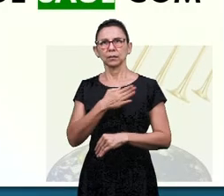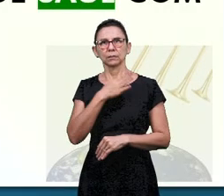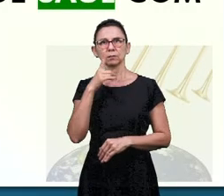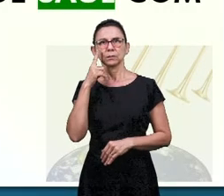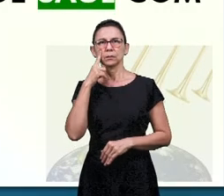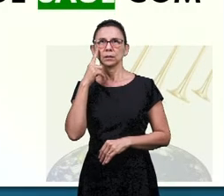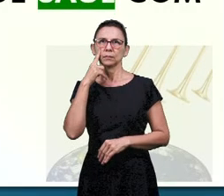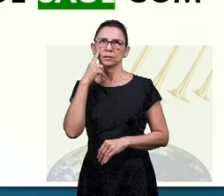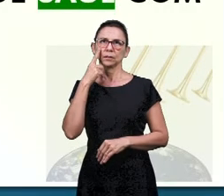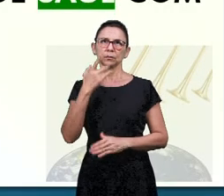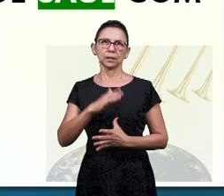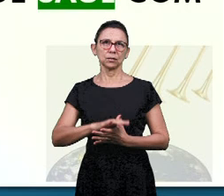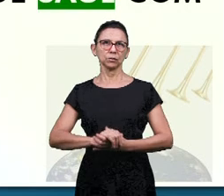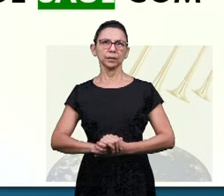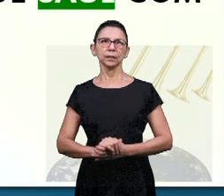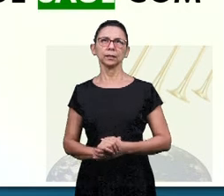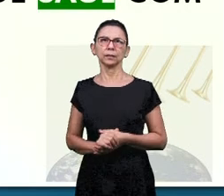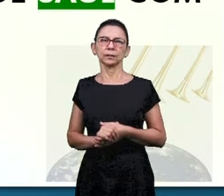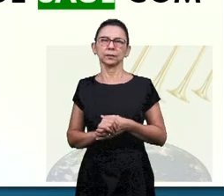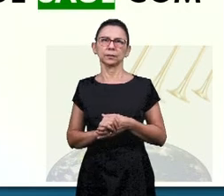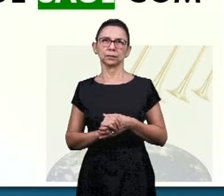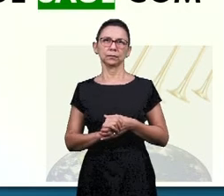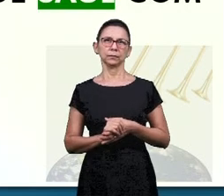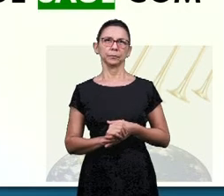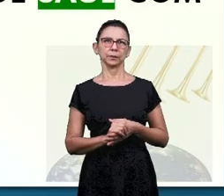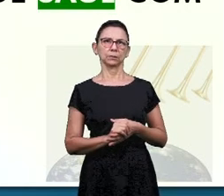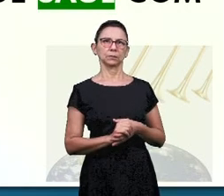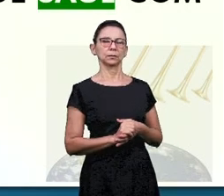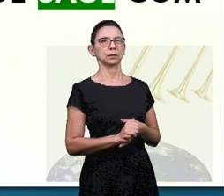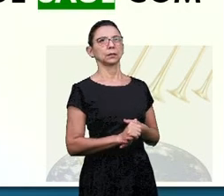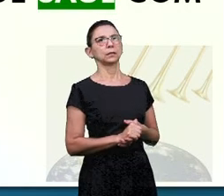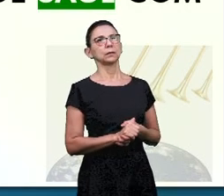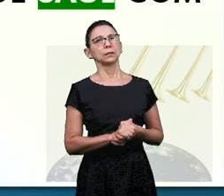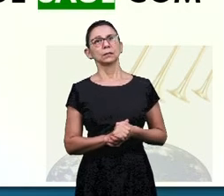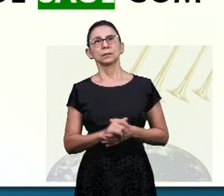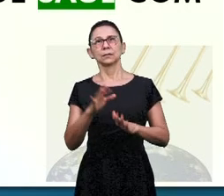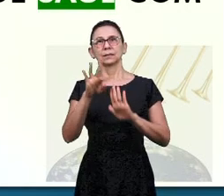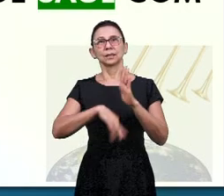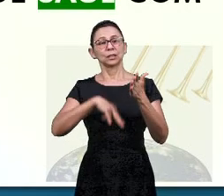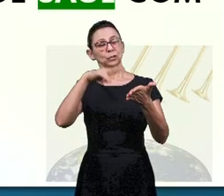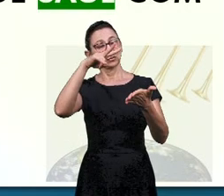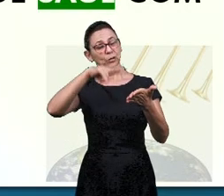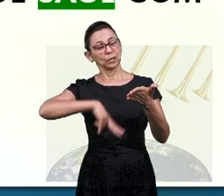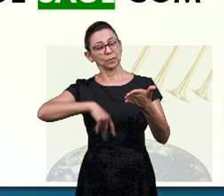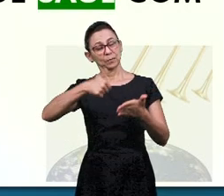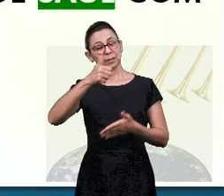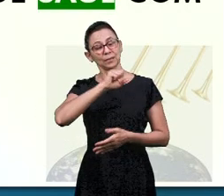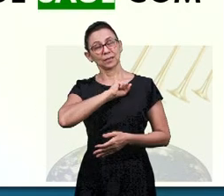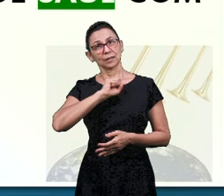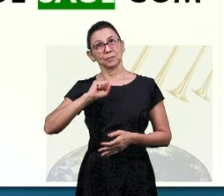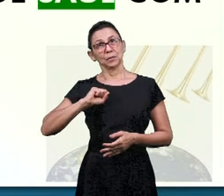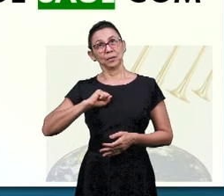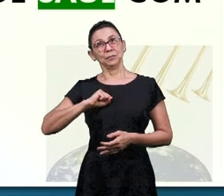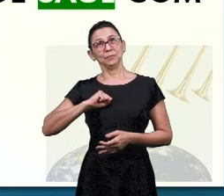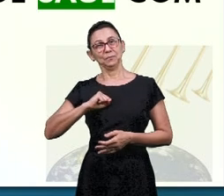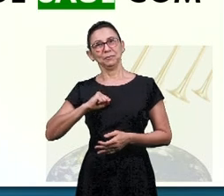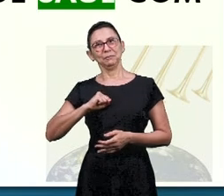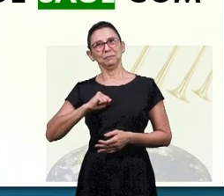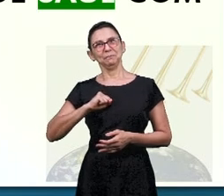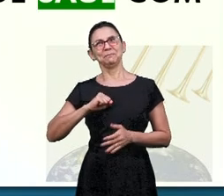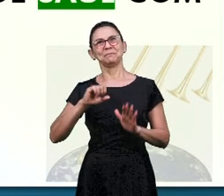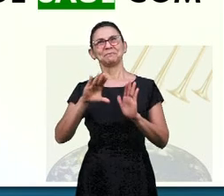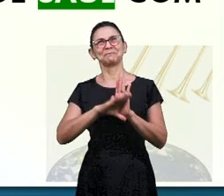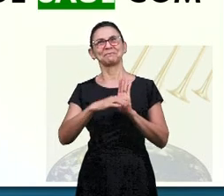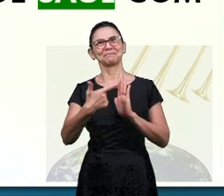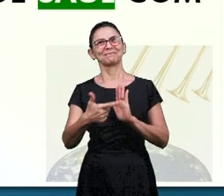sera répondue à la semaine prochaine. La parole dit, en lisant le texte en 1 Samuel, au premier livre de Samuel,